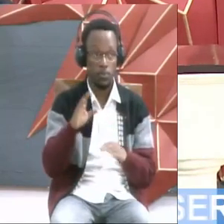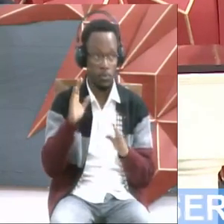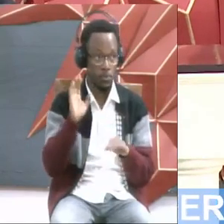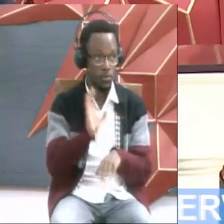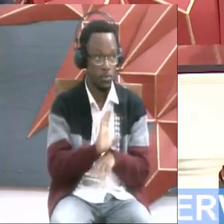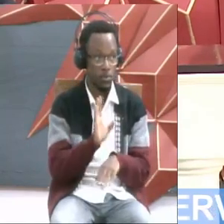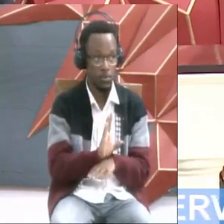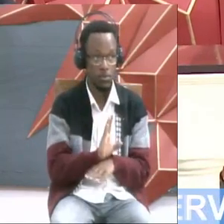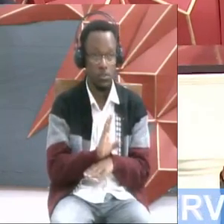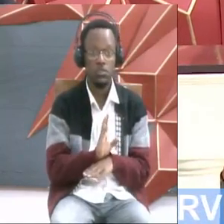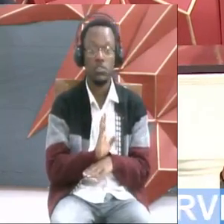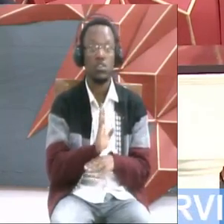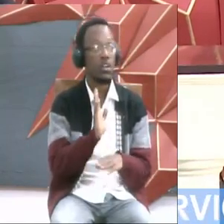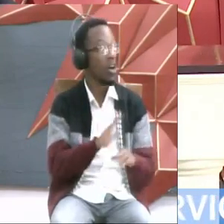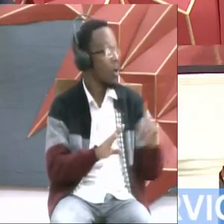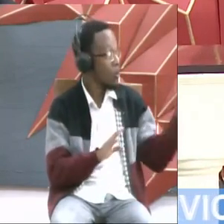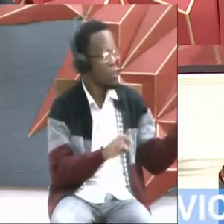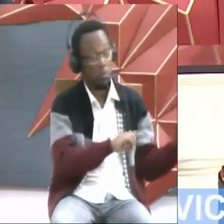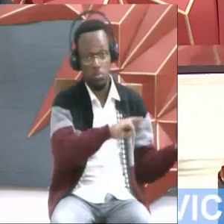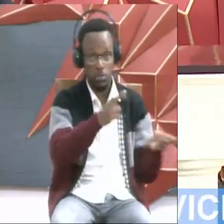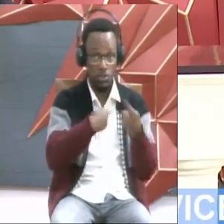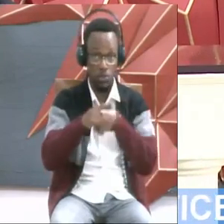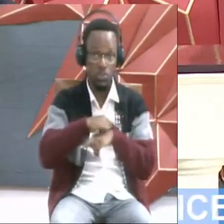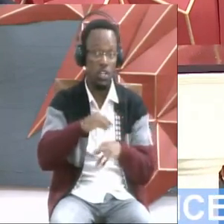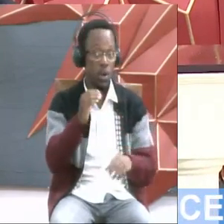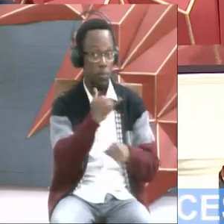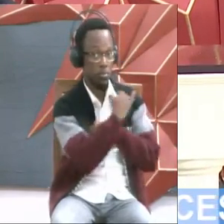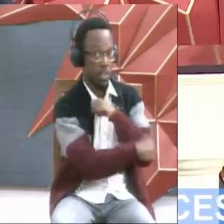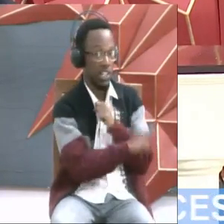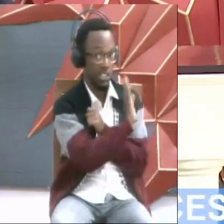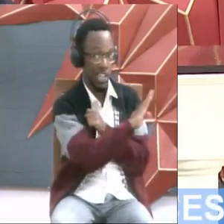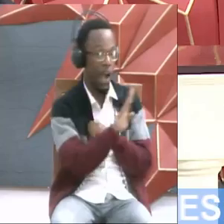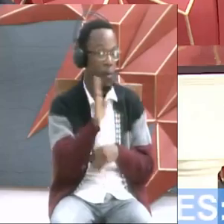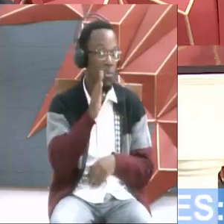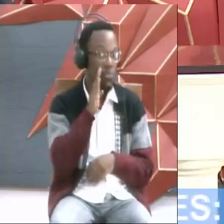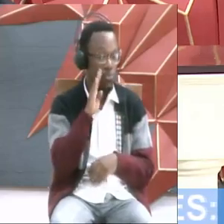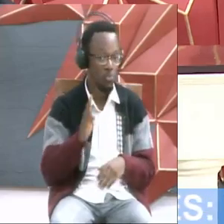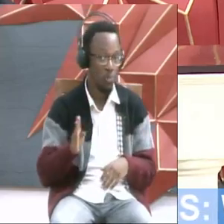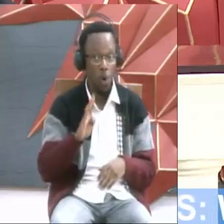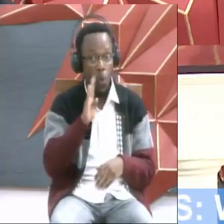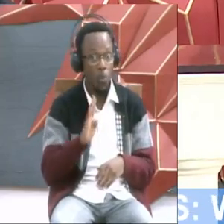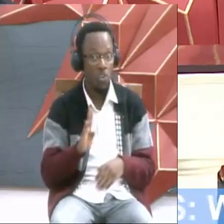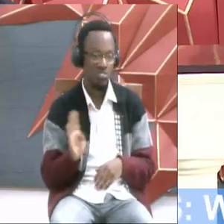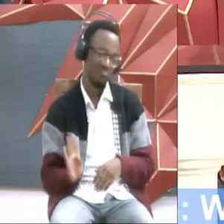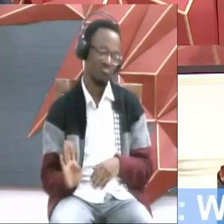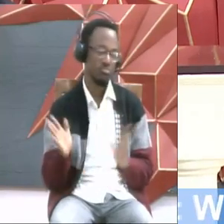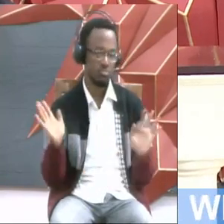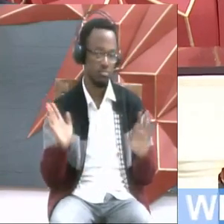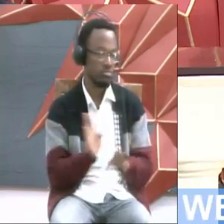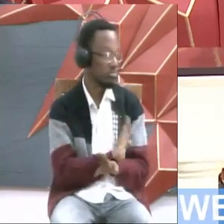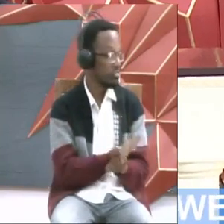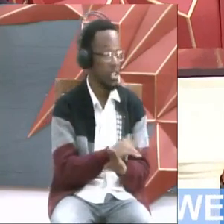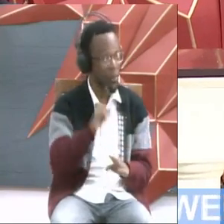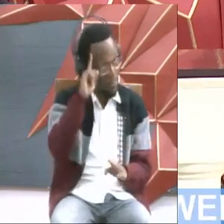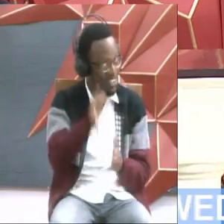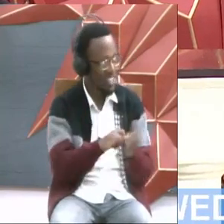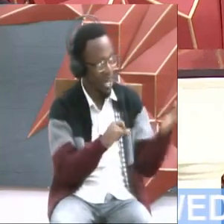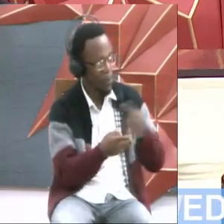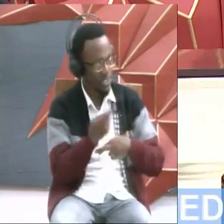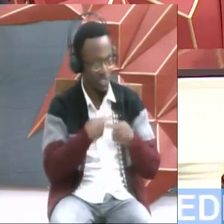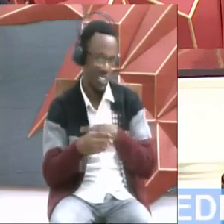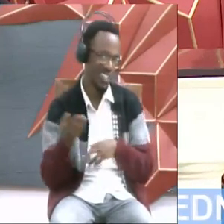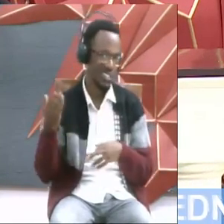ugashobora gusubira i Burundi. Ils vont retourner au Burundi. Ariko ndumva neza ko bazagaruka vuba, ubu